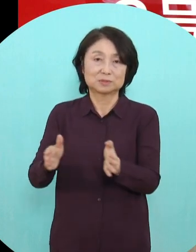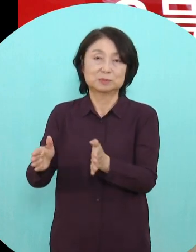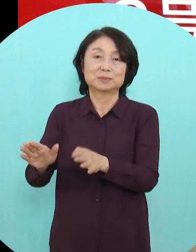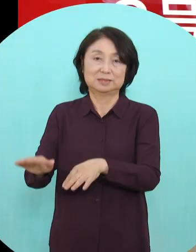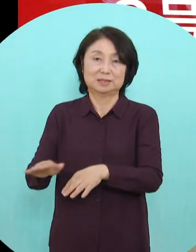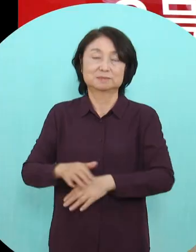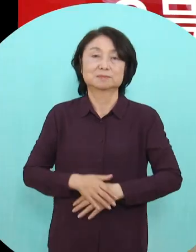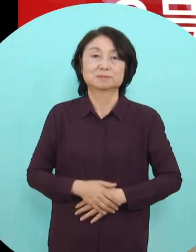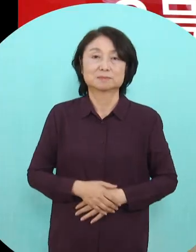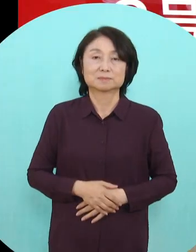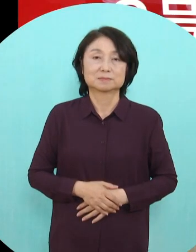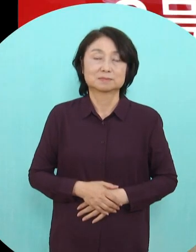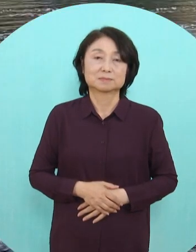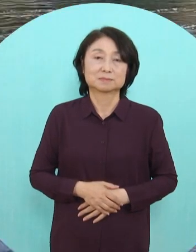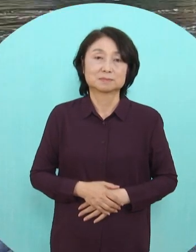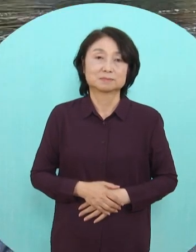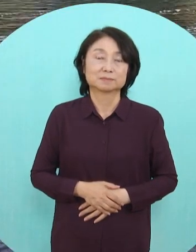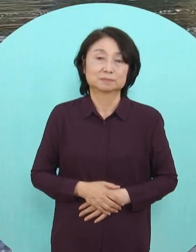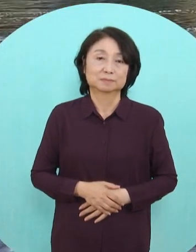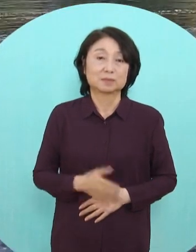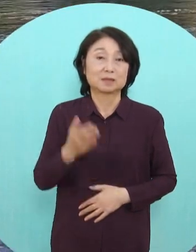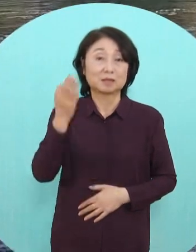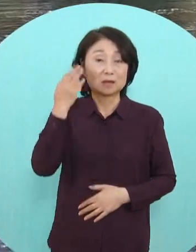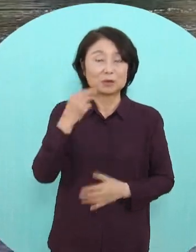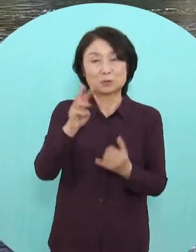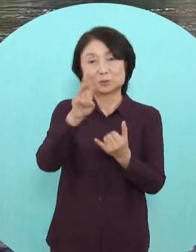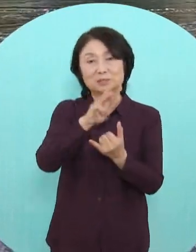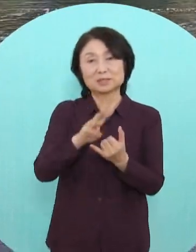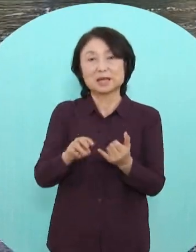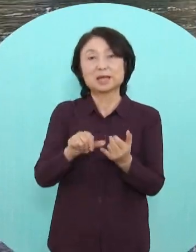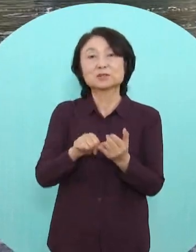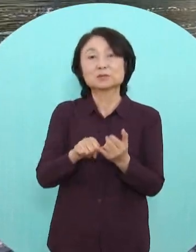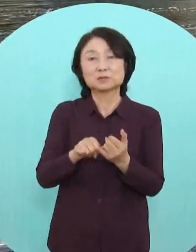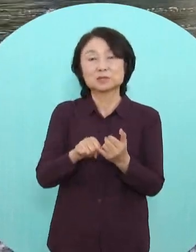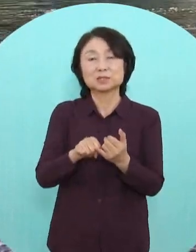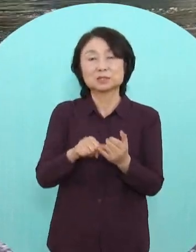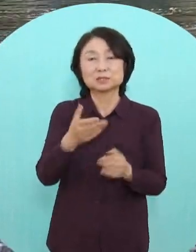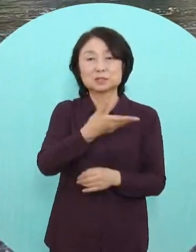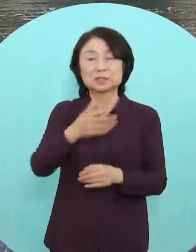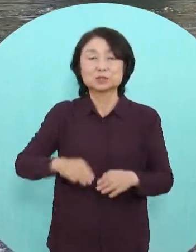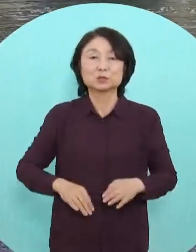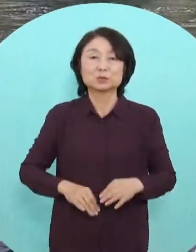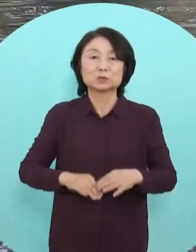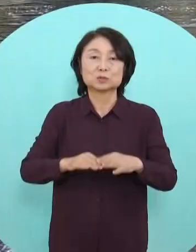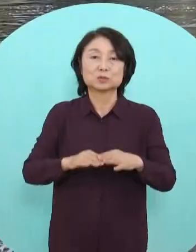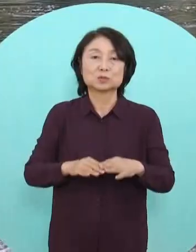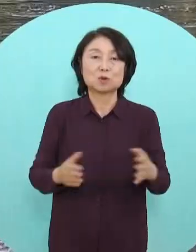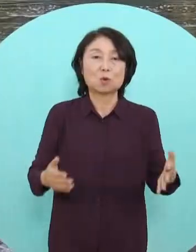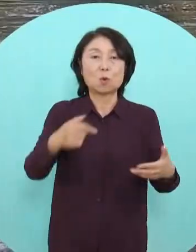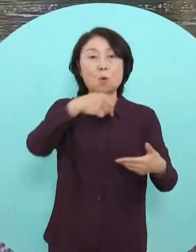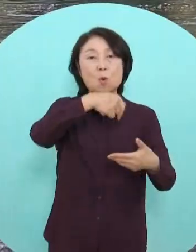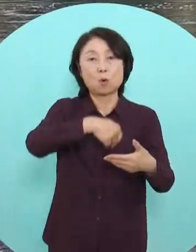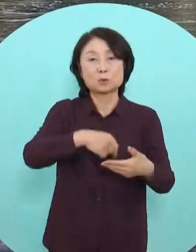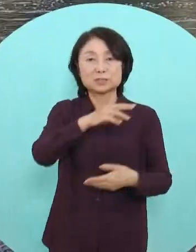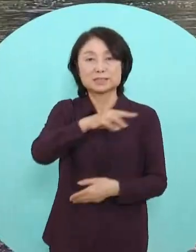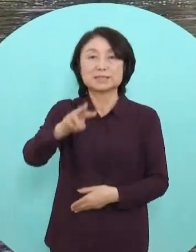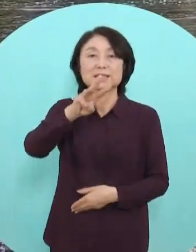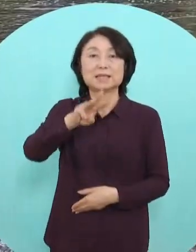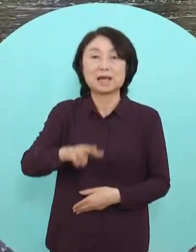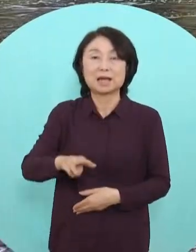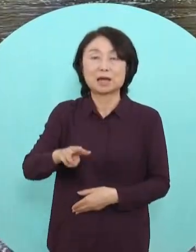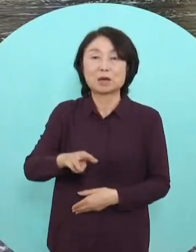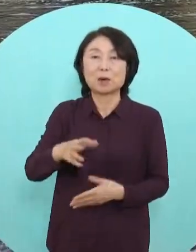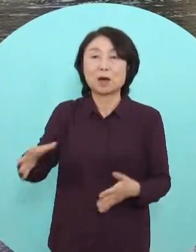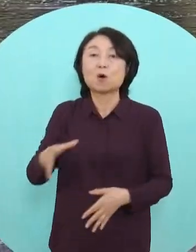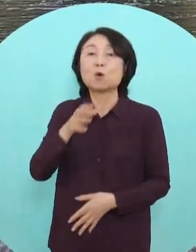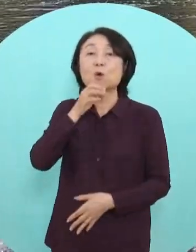しました。過去の災害でも浸水被害が起きた大内、平川、大戸